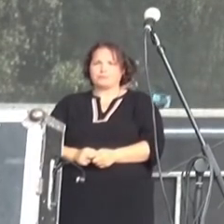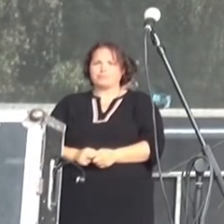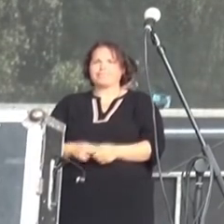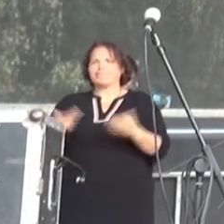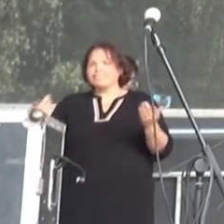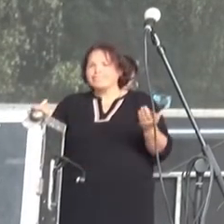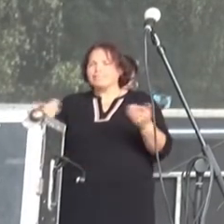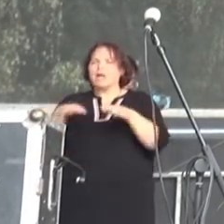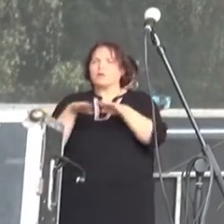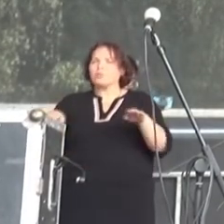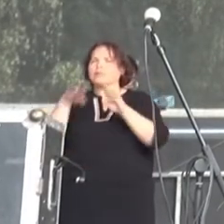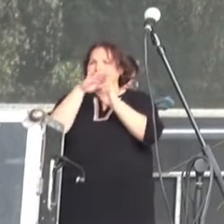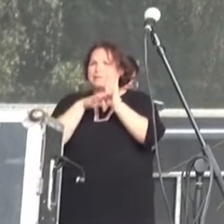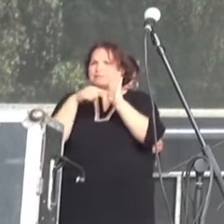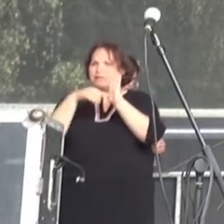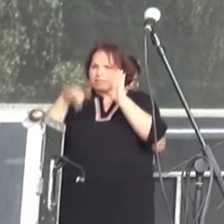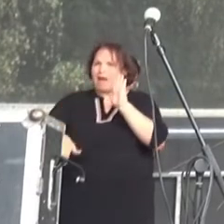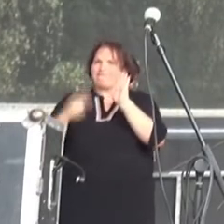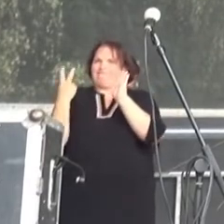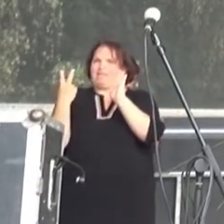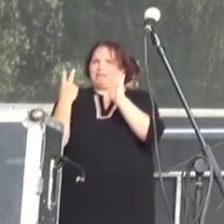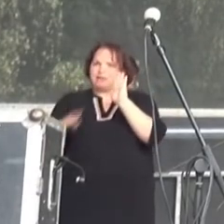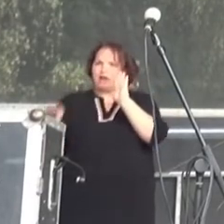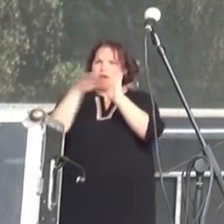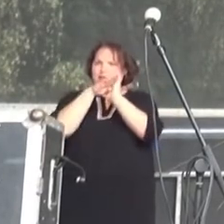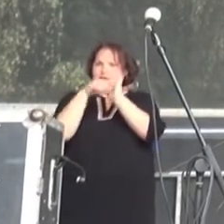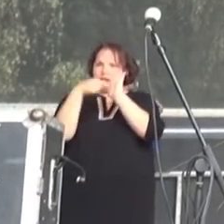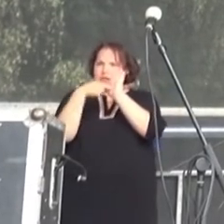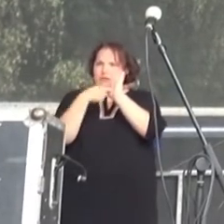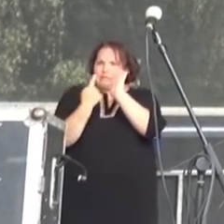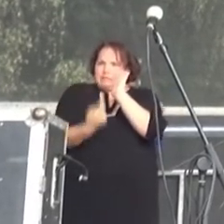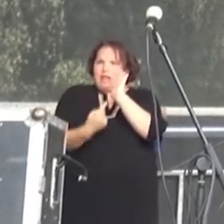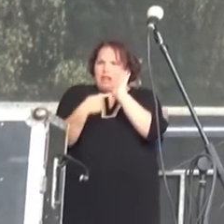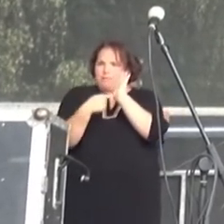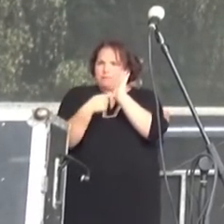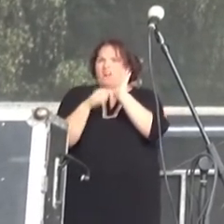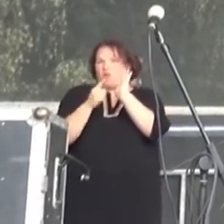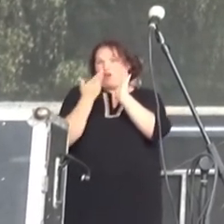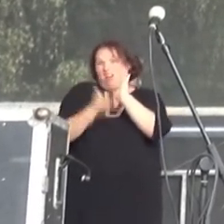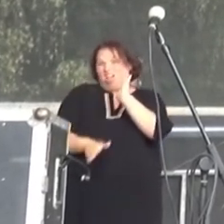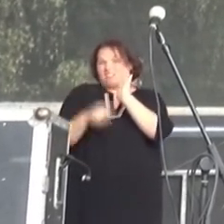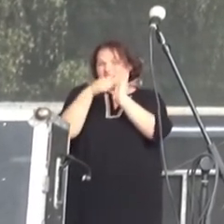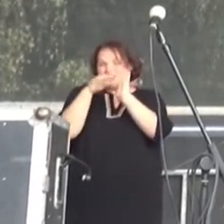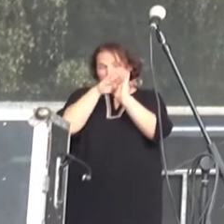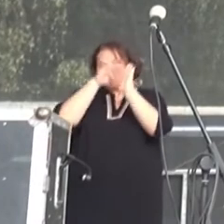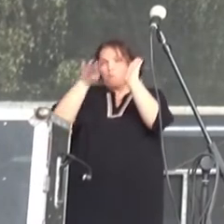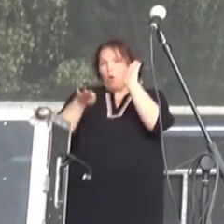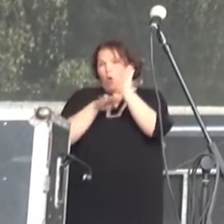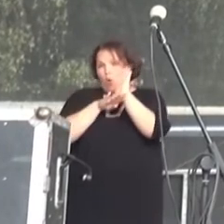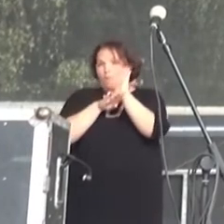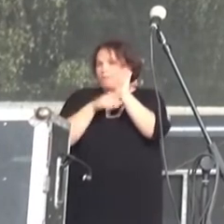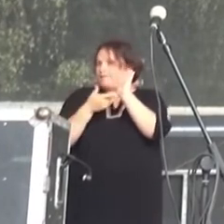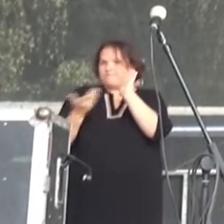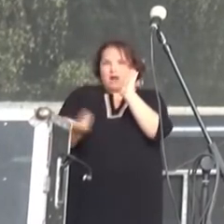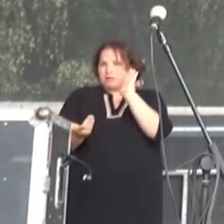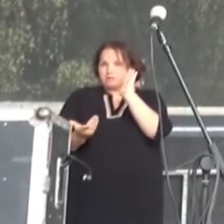Und es gibt im Grundgesetz einen wichtigen Artikel, der bezeichnenderweise auch der letzte Artikel im Grundgesetz ist. Es